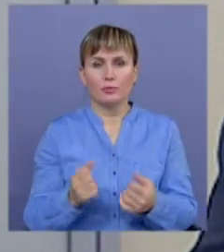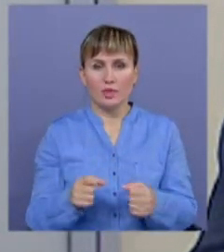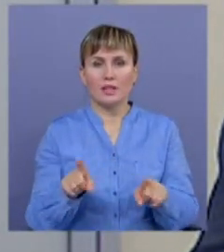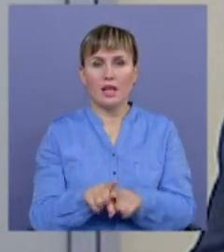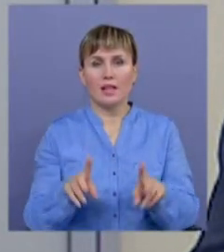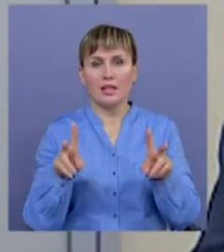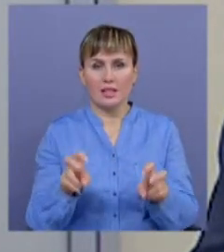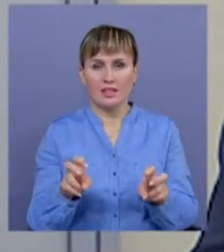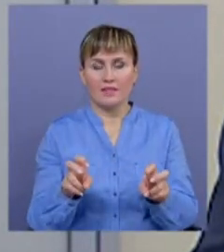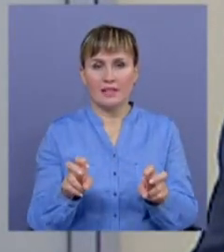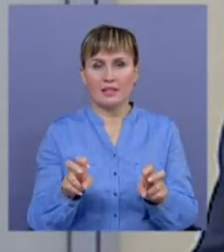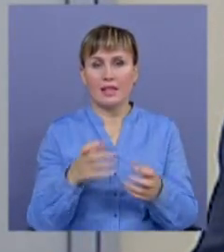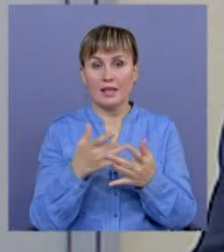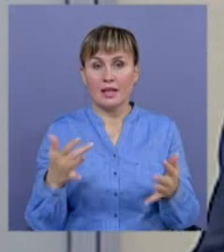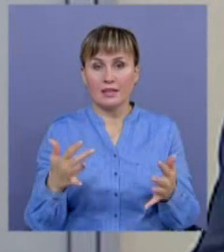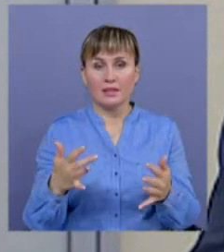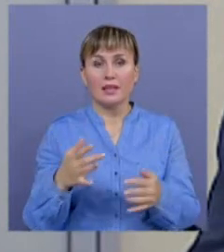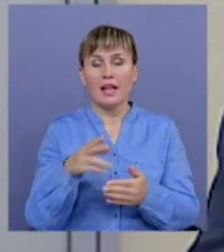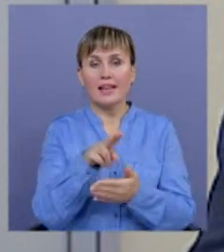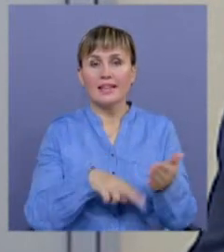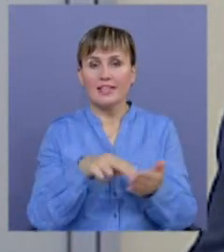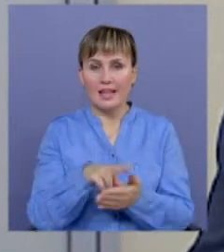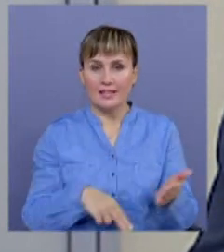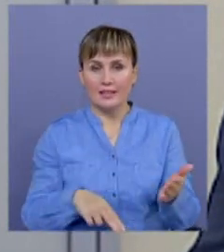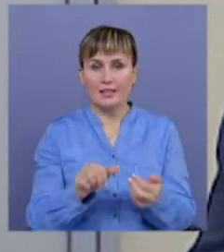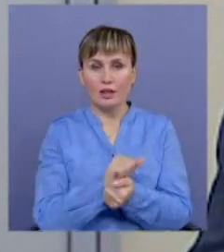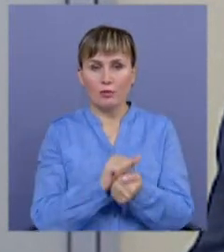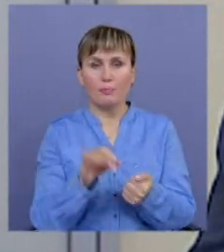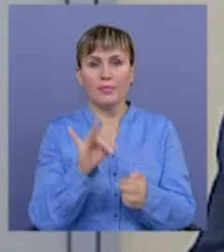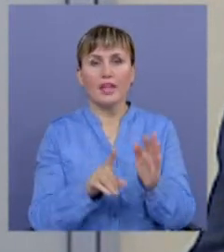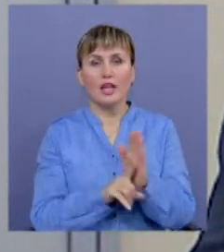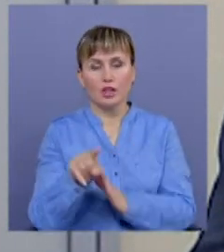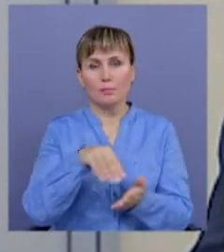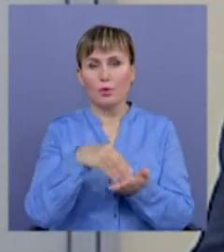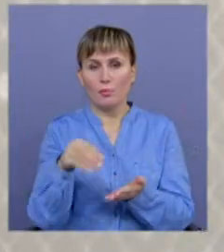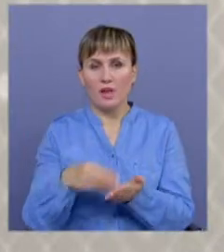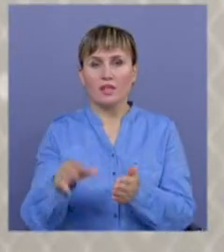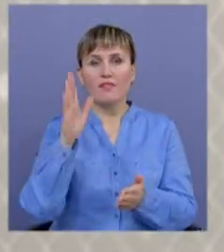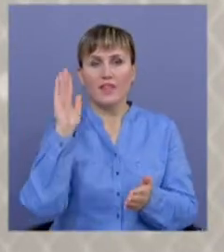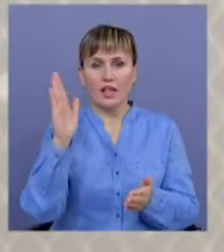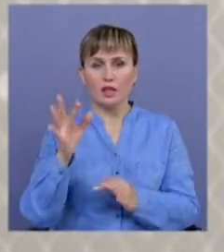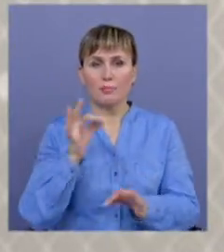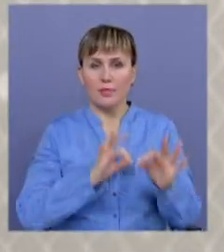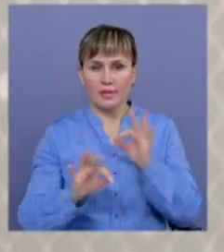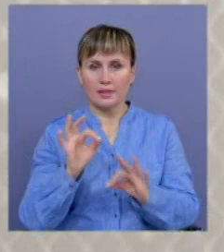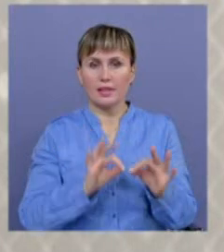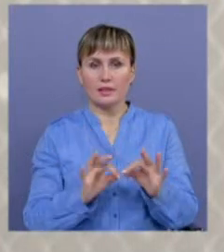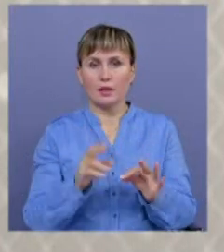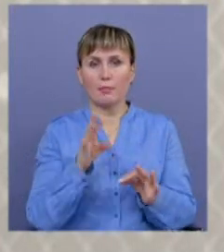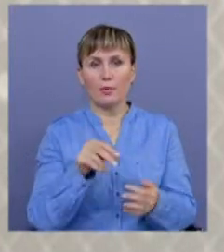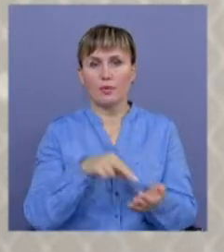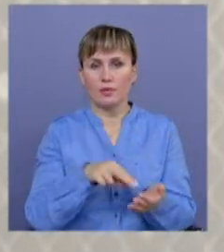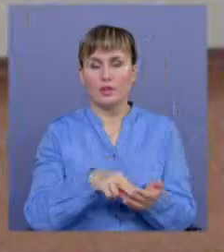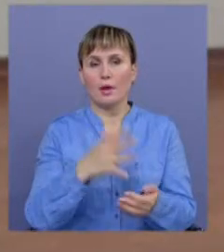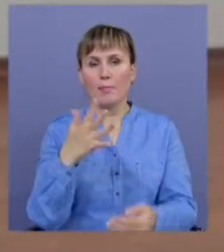называемый compulsory license, это принудительная лицензия, и начать приобретать в дальнейшем препарат Долтагравир по цене